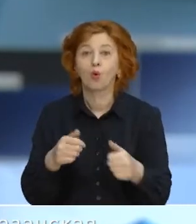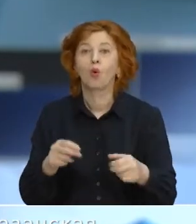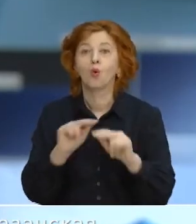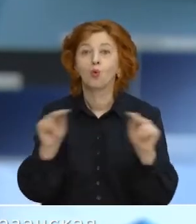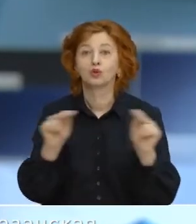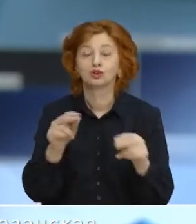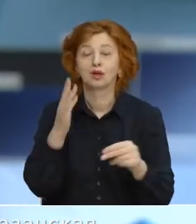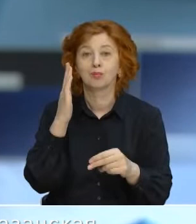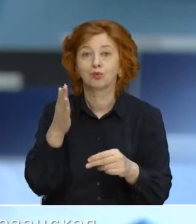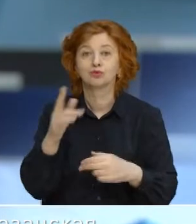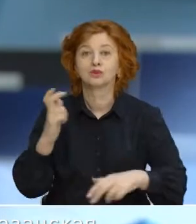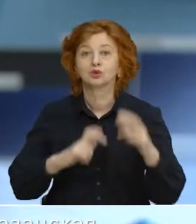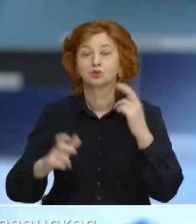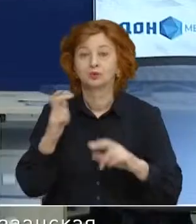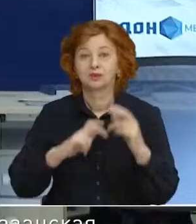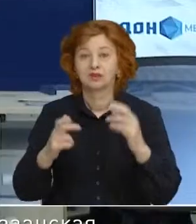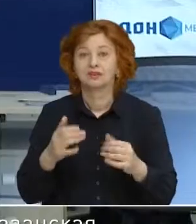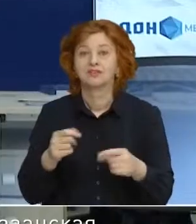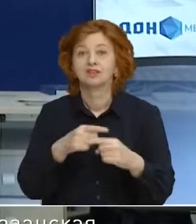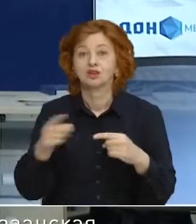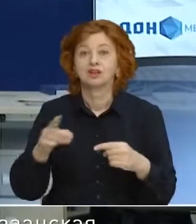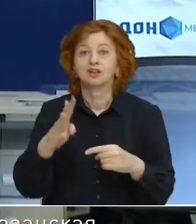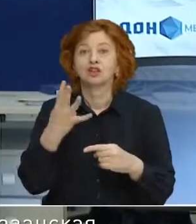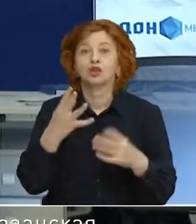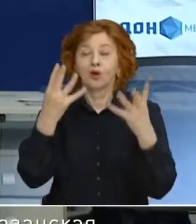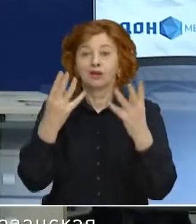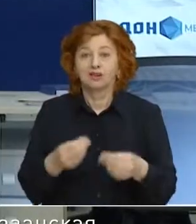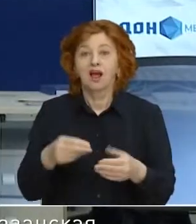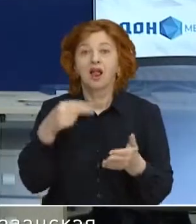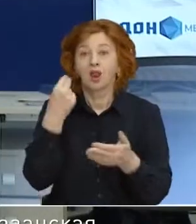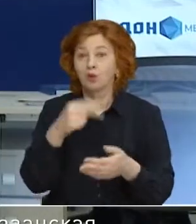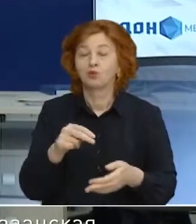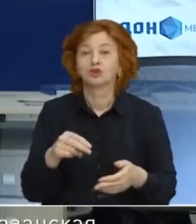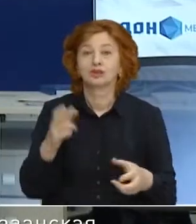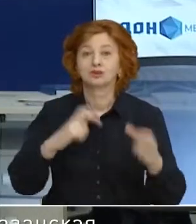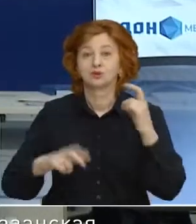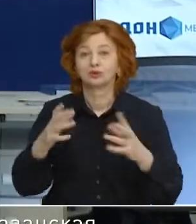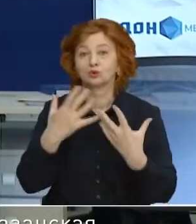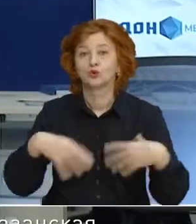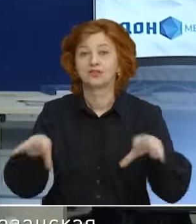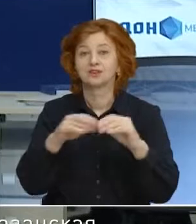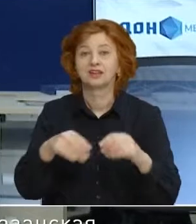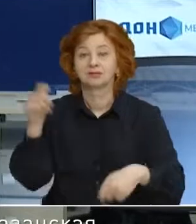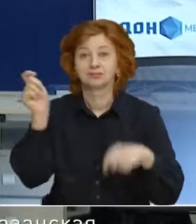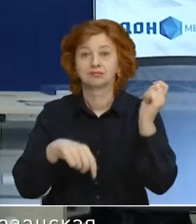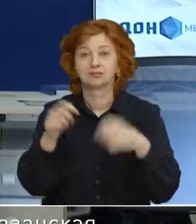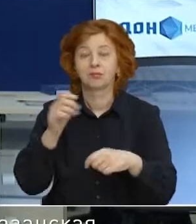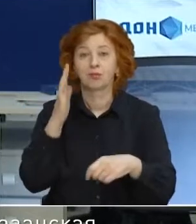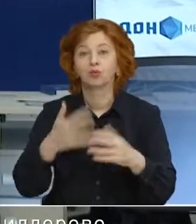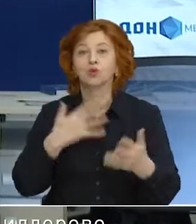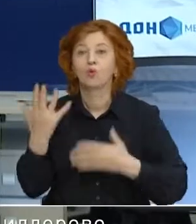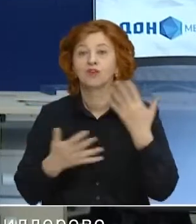«Учитель будущего. Студенты в Сочи». В течение 4 дней лучшие студенты со всей страны будут креативно и